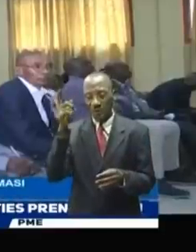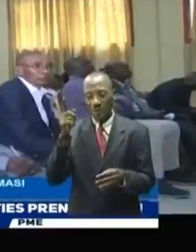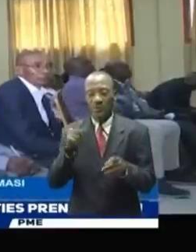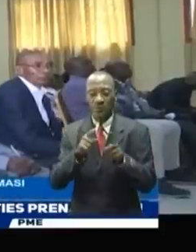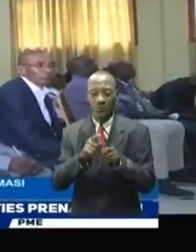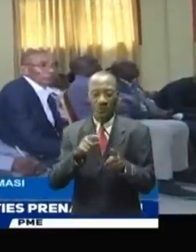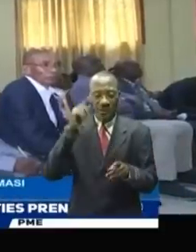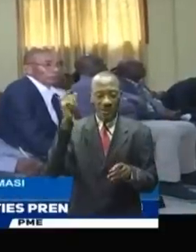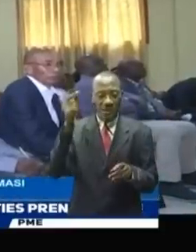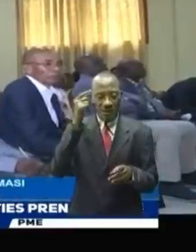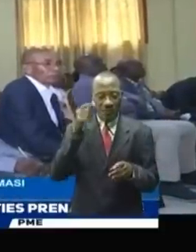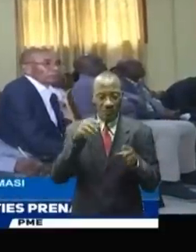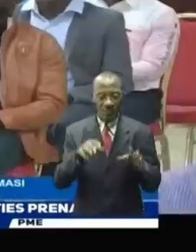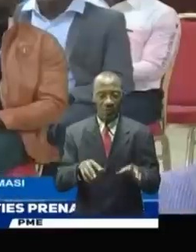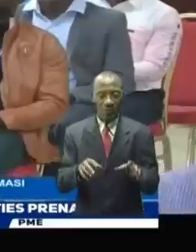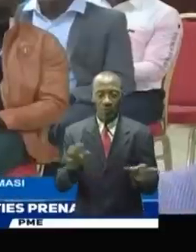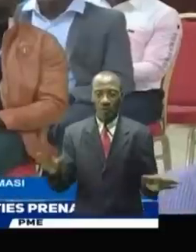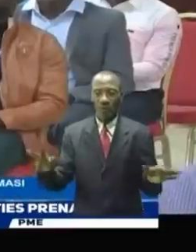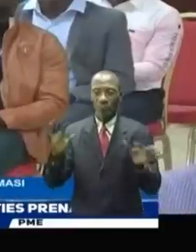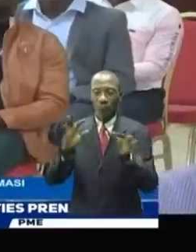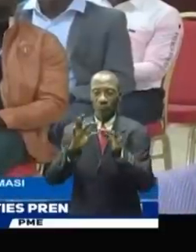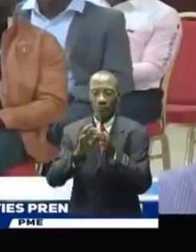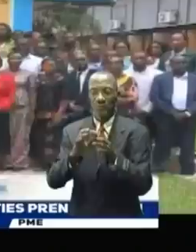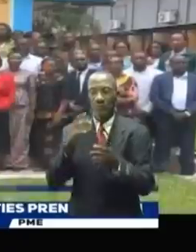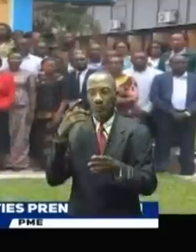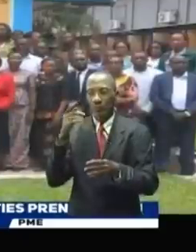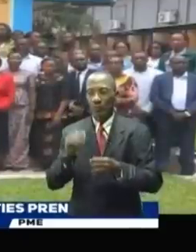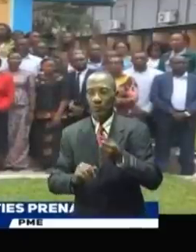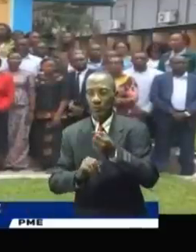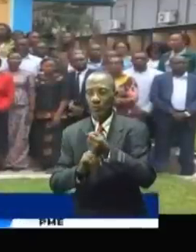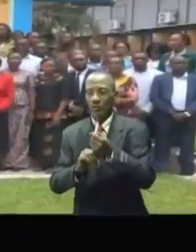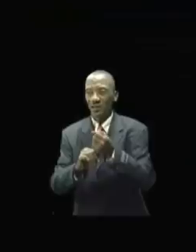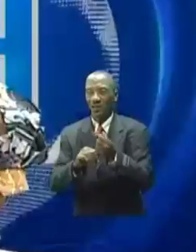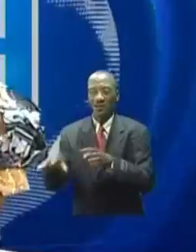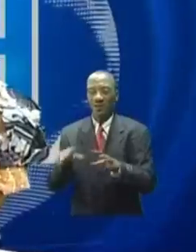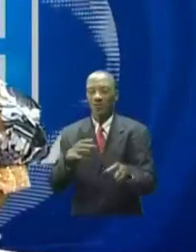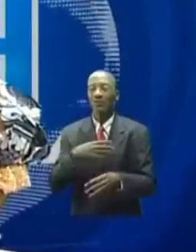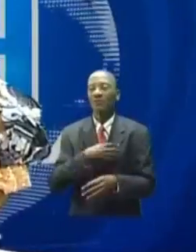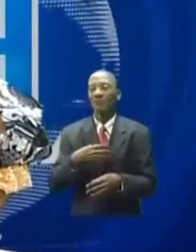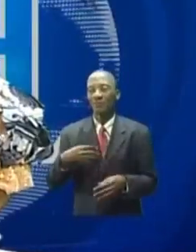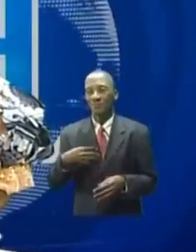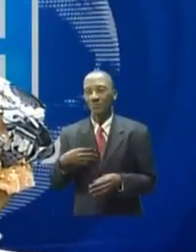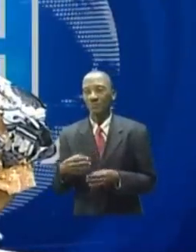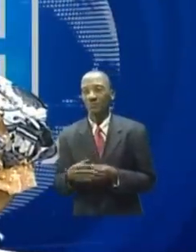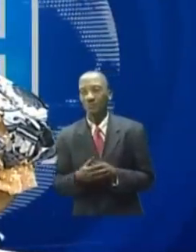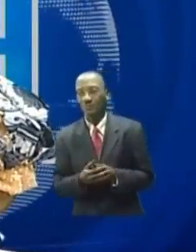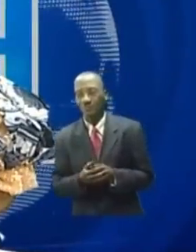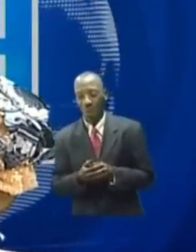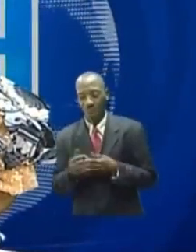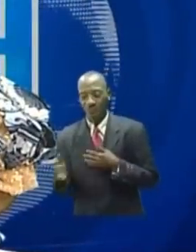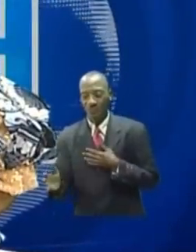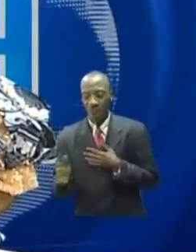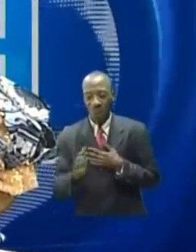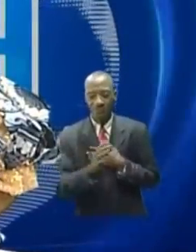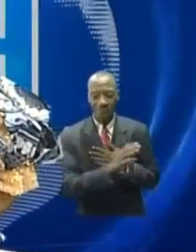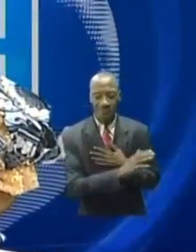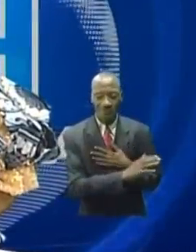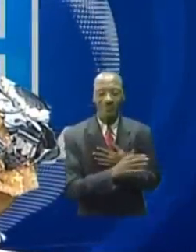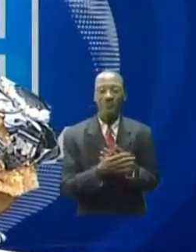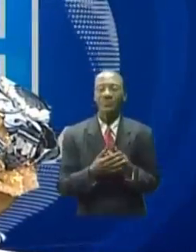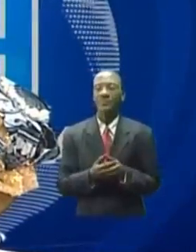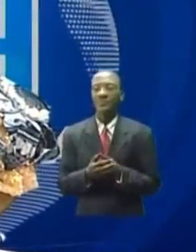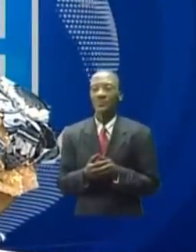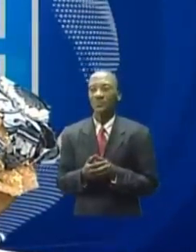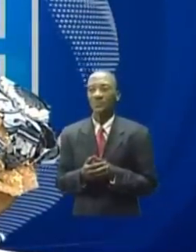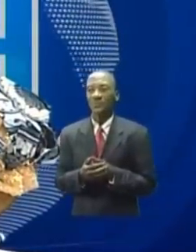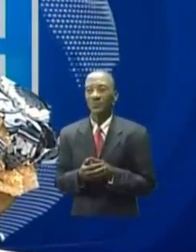but de soutenir financièrement les femmes pour une durée de 5 ans. Vous l'avez sûrement constaté si vous êtes un habitué de